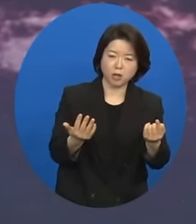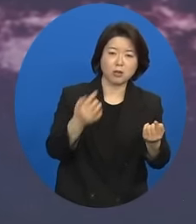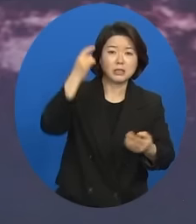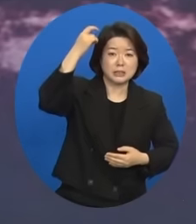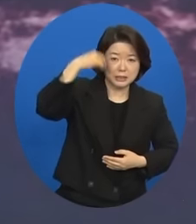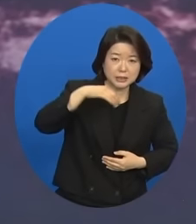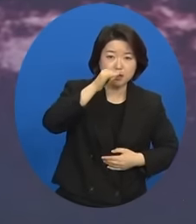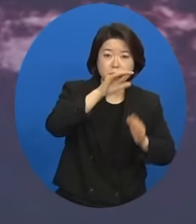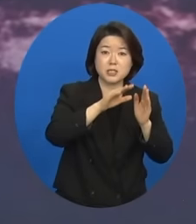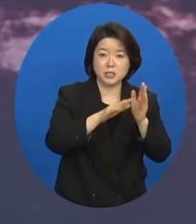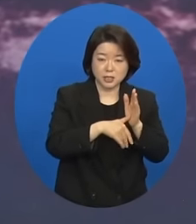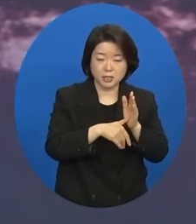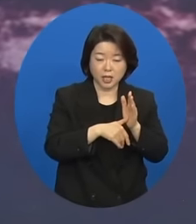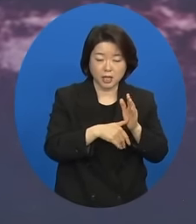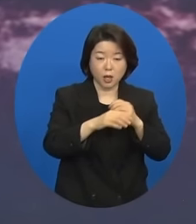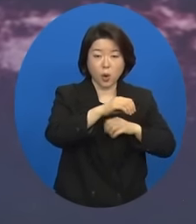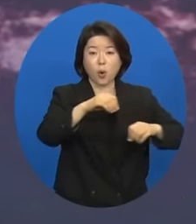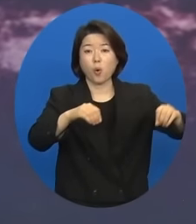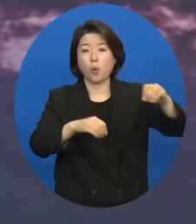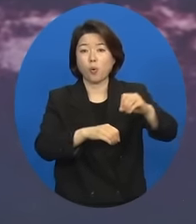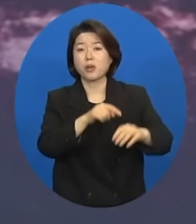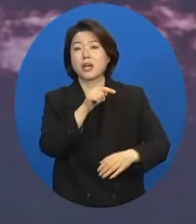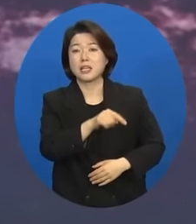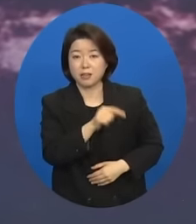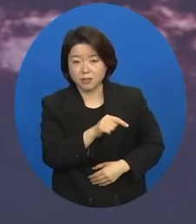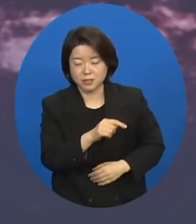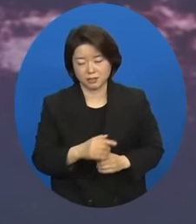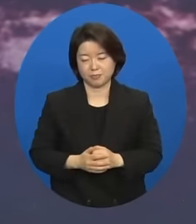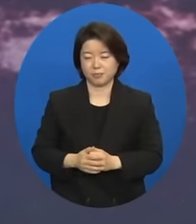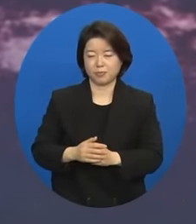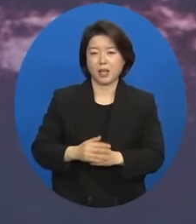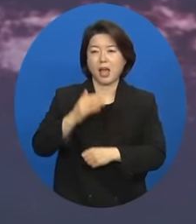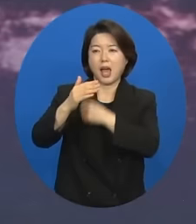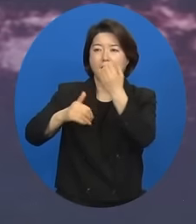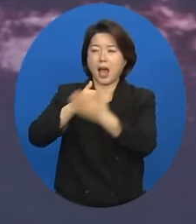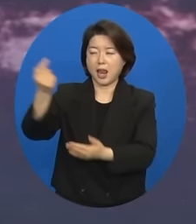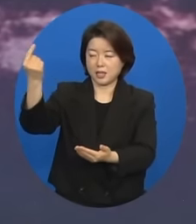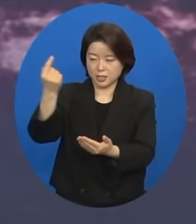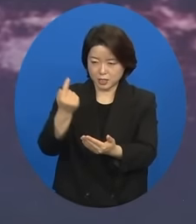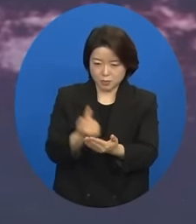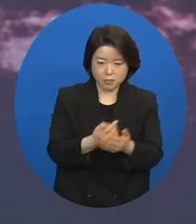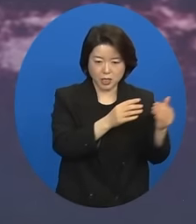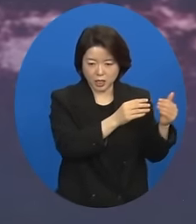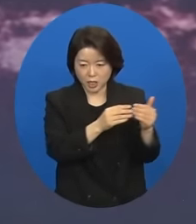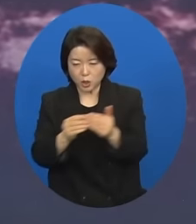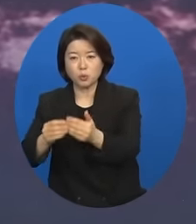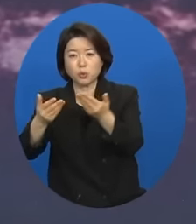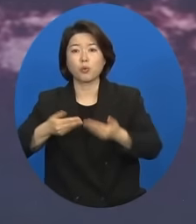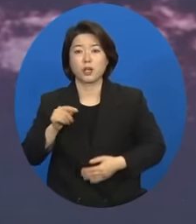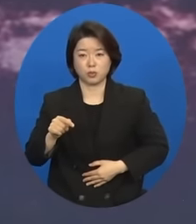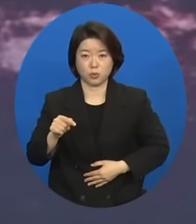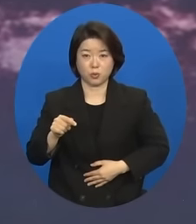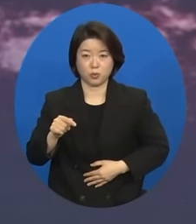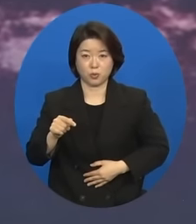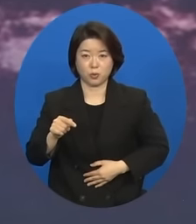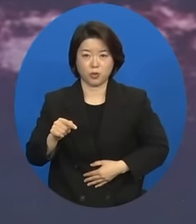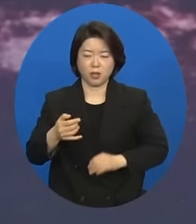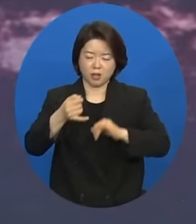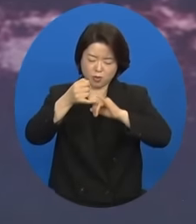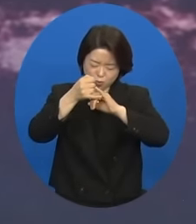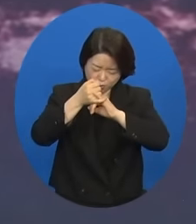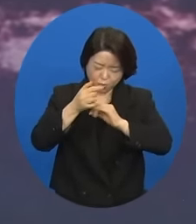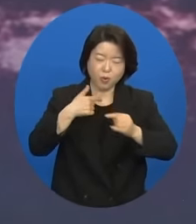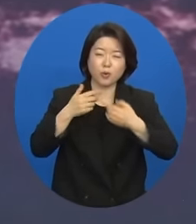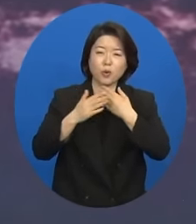때 오히려 그것이 하나님의 임재로 인도한다는 거예요 여러분 요거를 꼭 경험하시기를